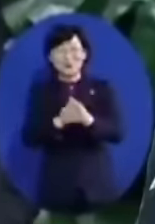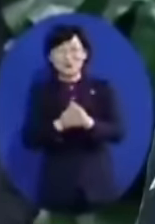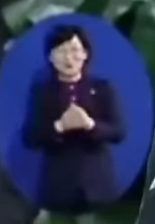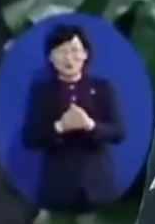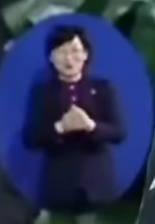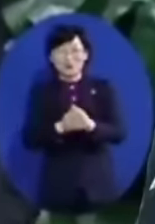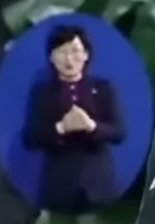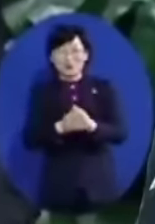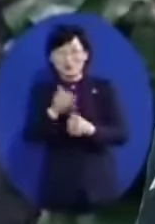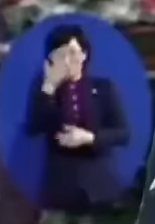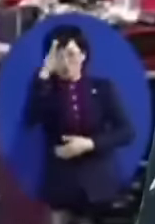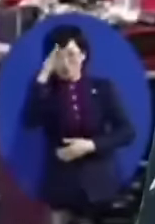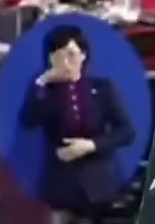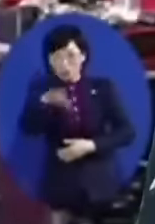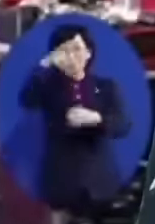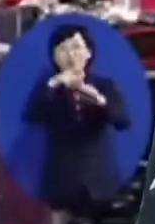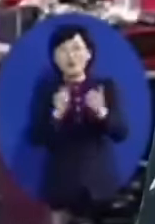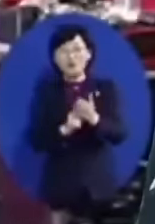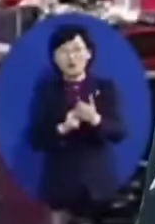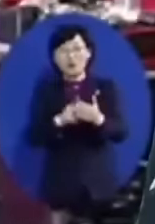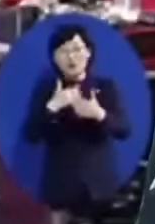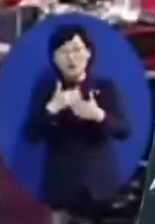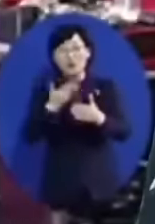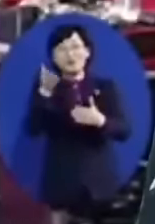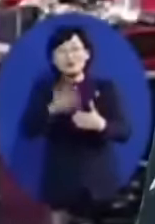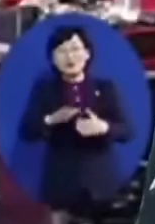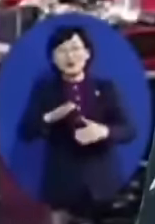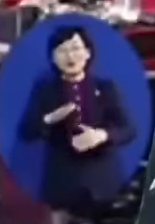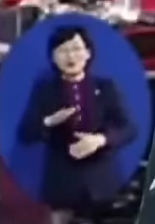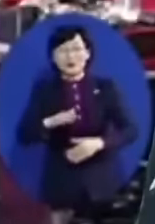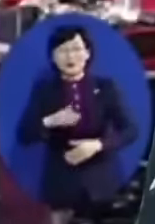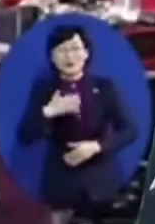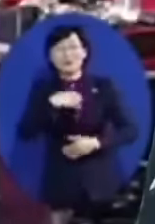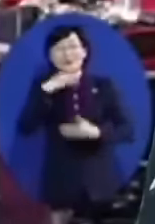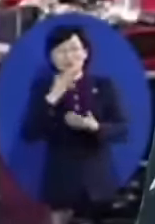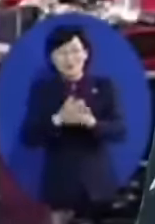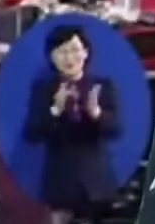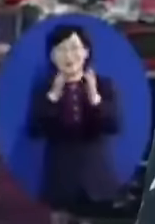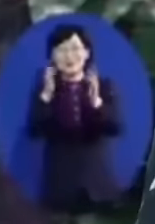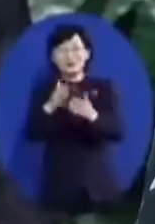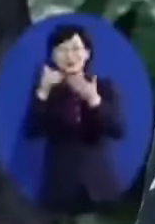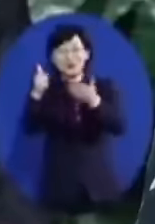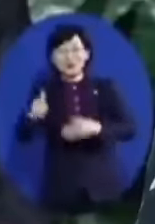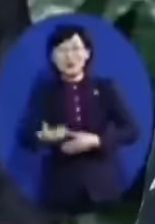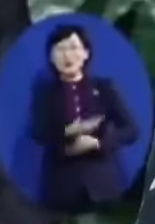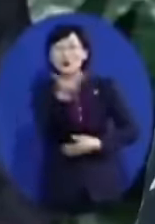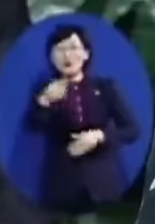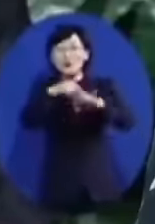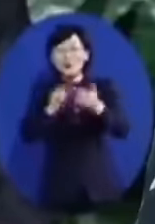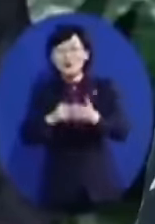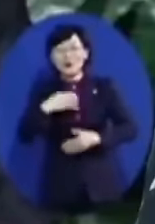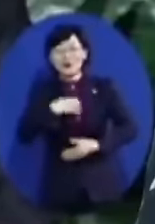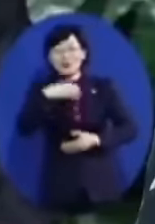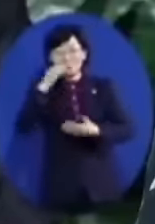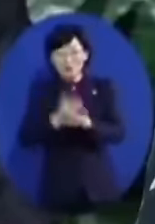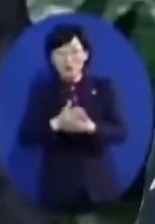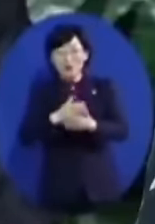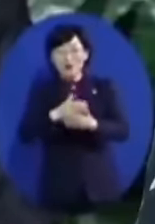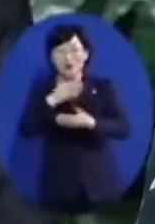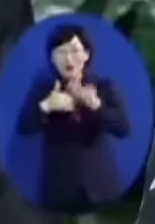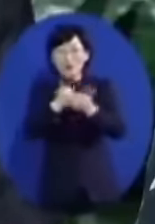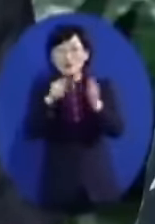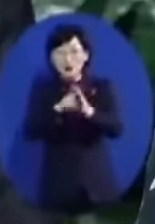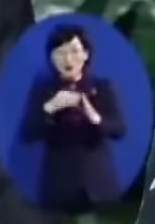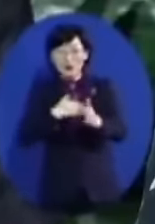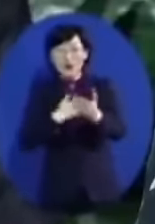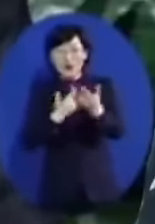생소한 곳에 가는데 급이 안 날 테게 있어요. 그런 걱정할 것도 없습니다. 예수님께서 너는 마음에 근심하지 말라, 하나님이 또 나를 믿어라,